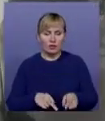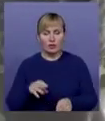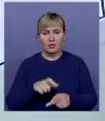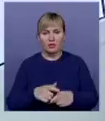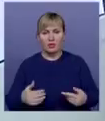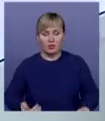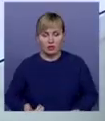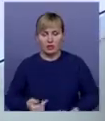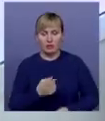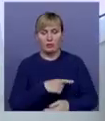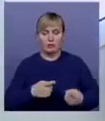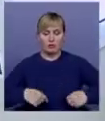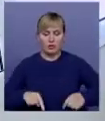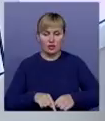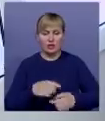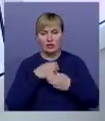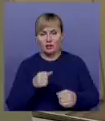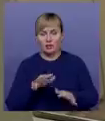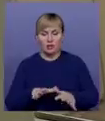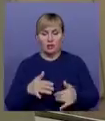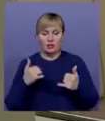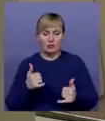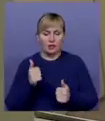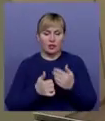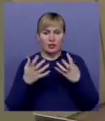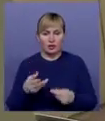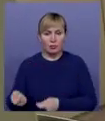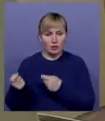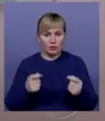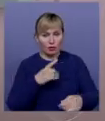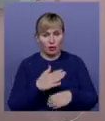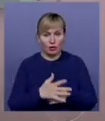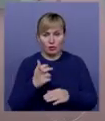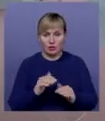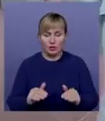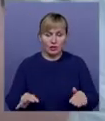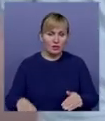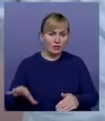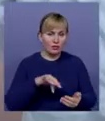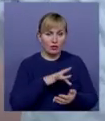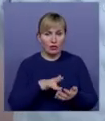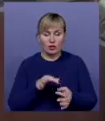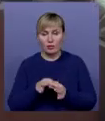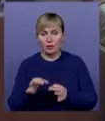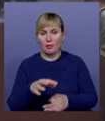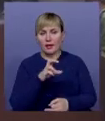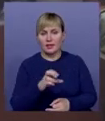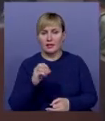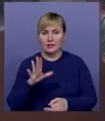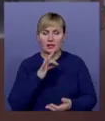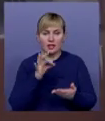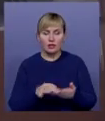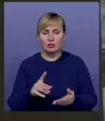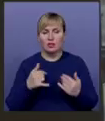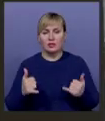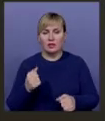словам жителей в медучреждении дефицит мест сегодня сюда ежедневно привозят порядка 300 детей со всего города и области бахытжан сагинтаев отметил